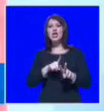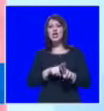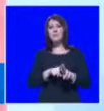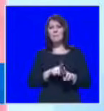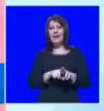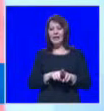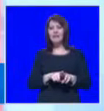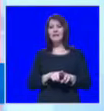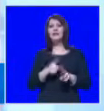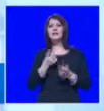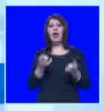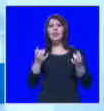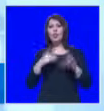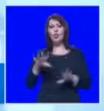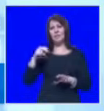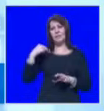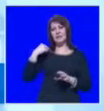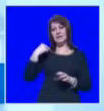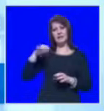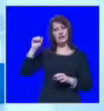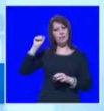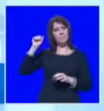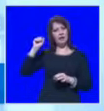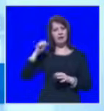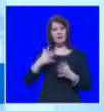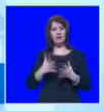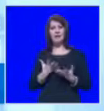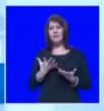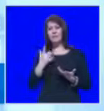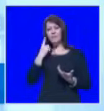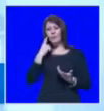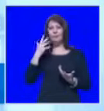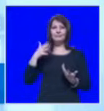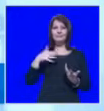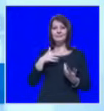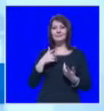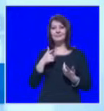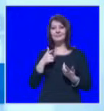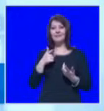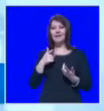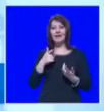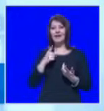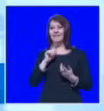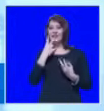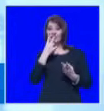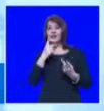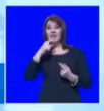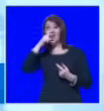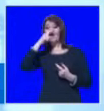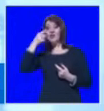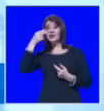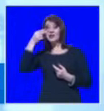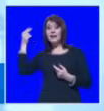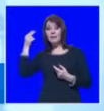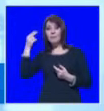нови президентски партии, са до голяма степен разсейвани от важната тема. И важната тема е